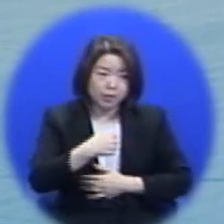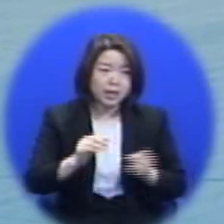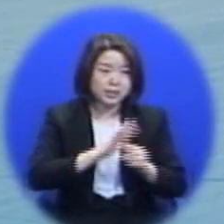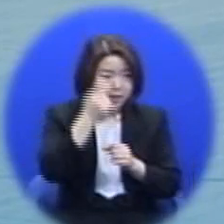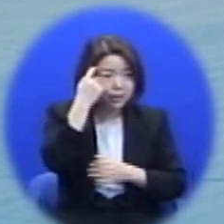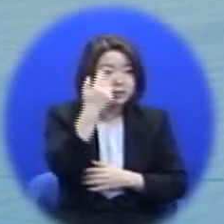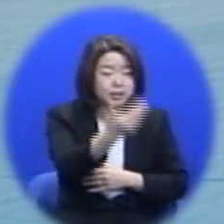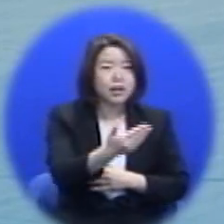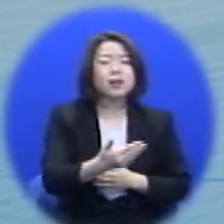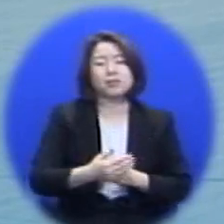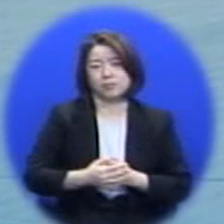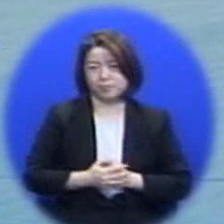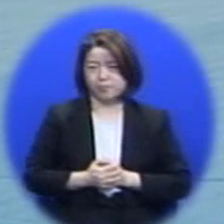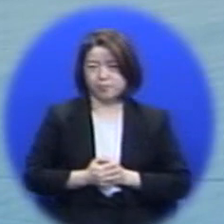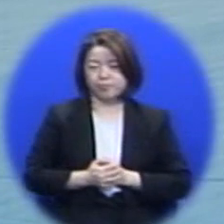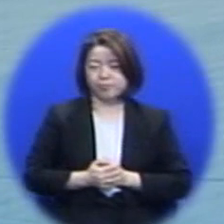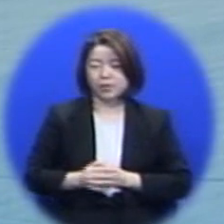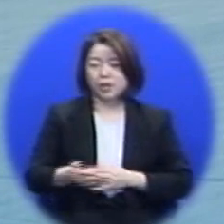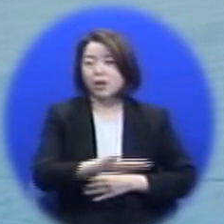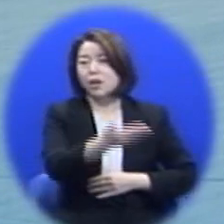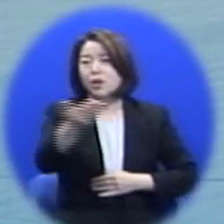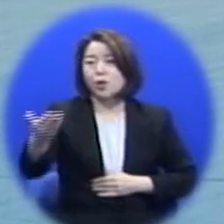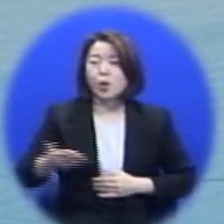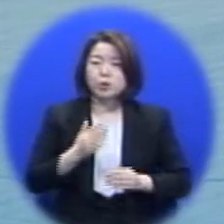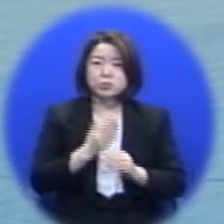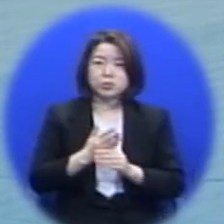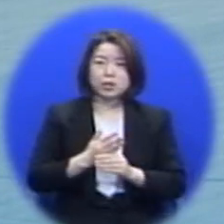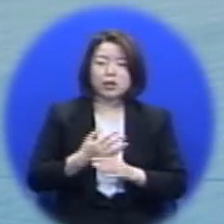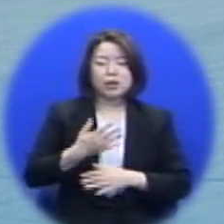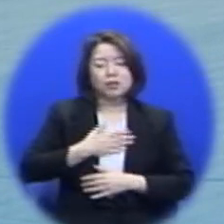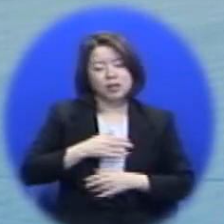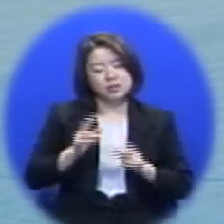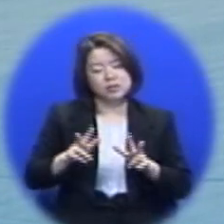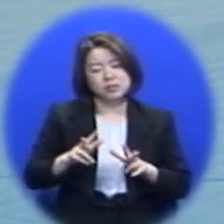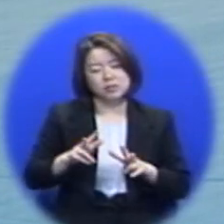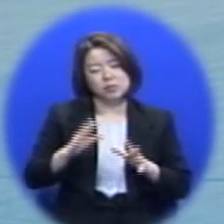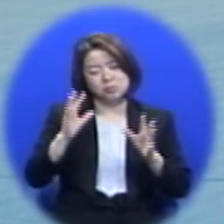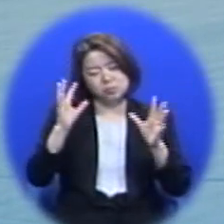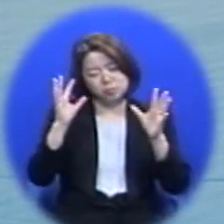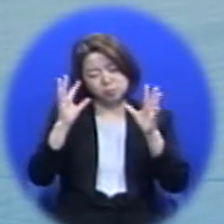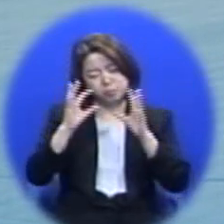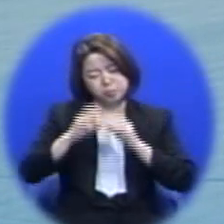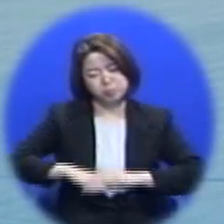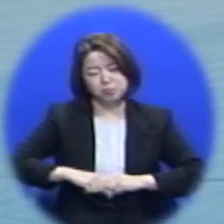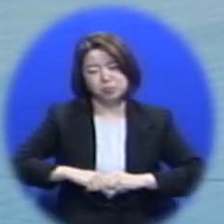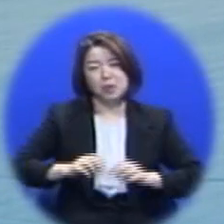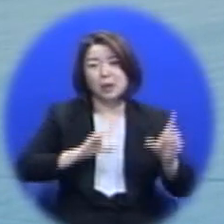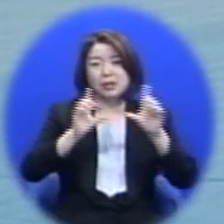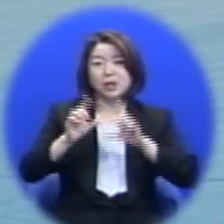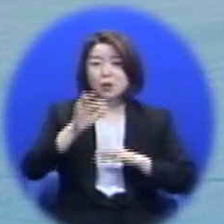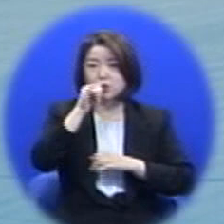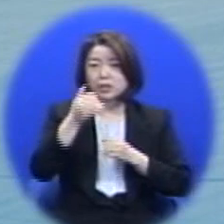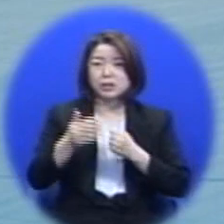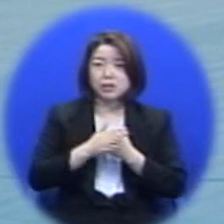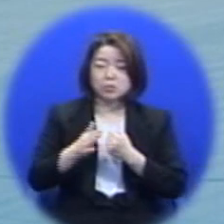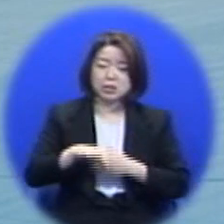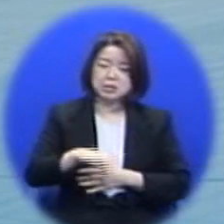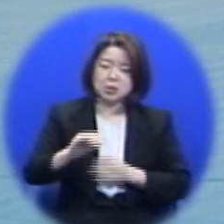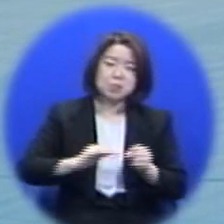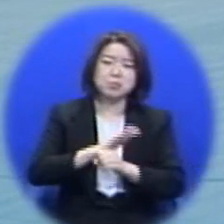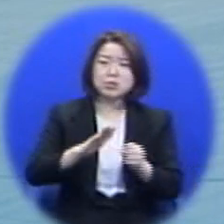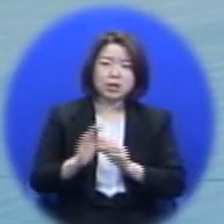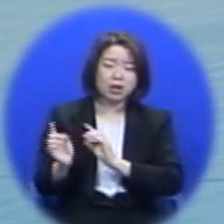여러분 중에 아 나는 너무 망가진 삶을 살고 있기 때문에 처음 사랑을 도무지 회복할 수가